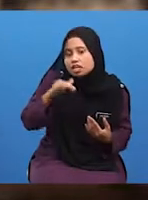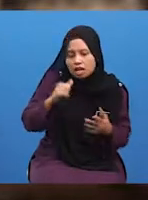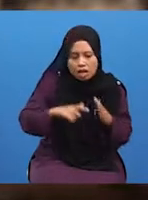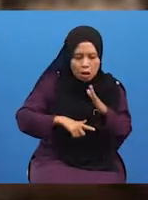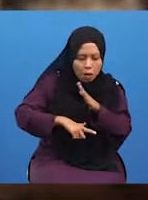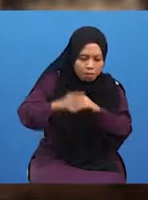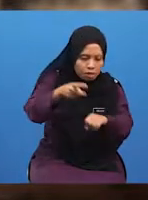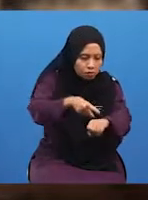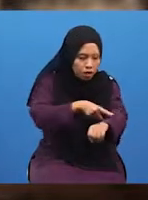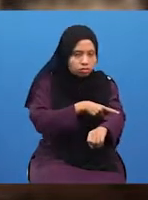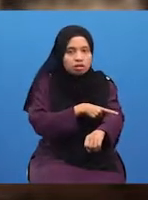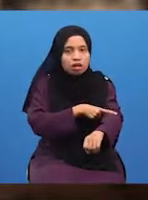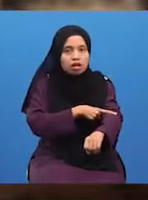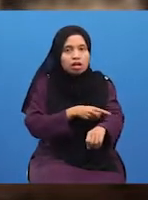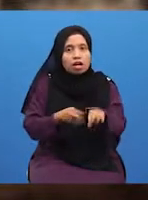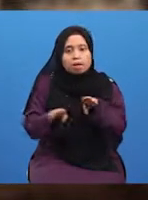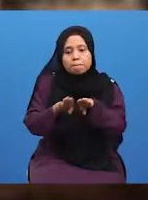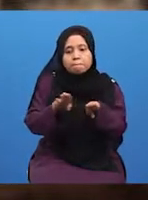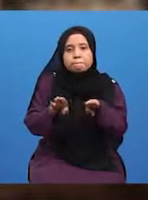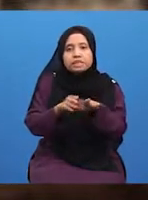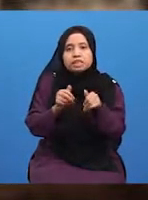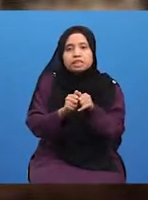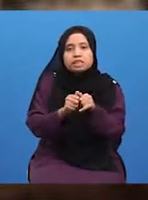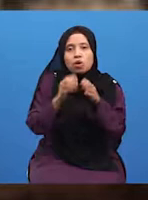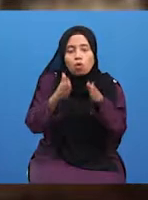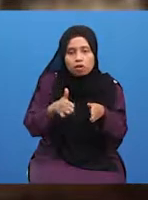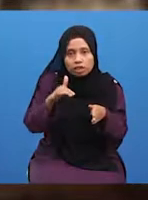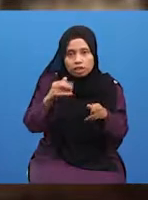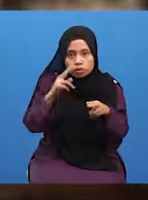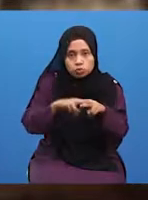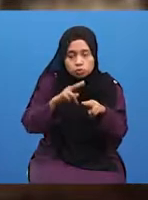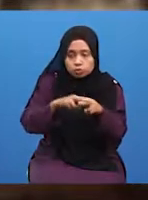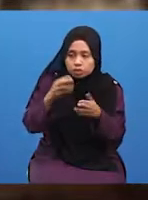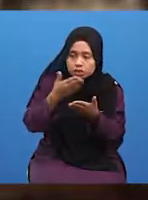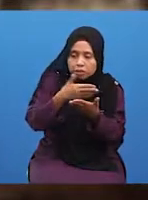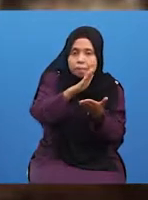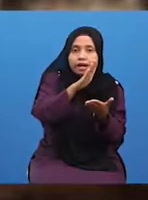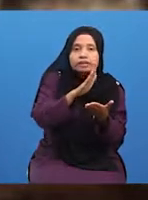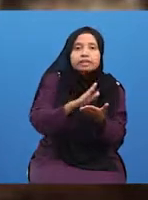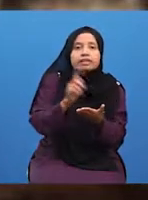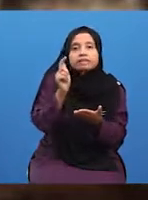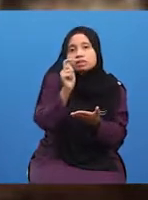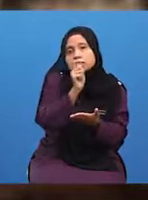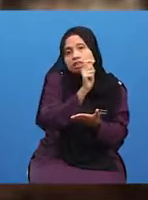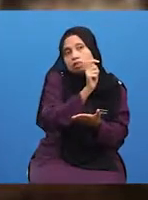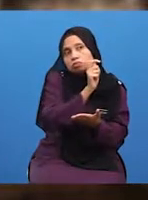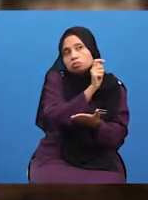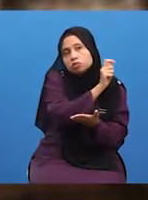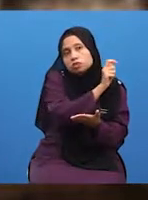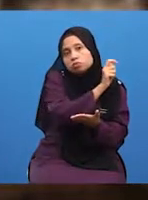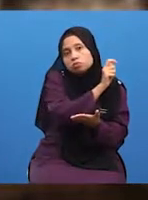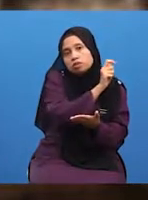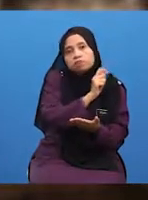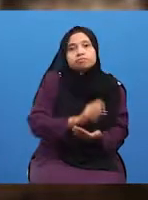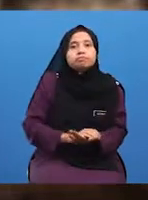panjang berbanding penduduk yang tinggal di bahagian timur. Yang